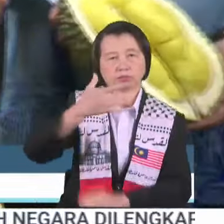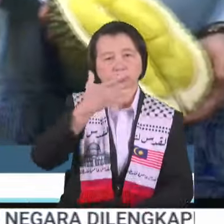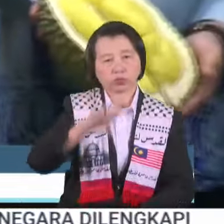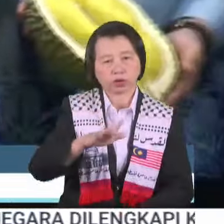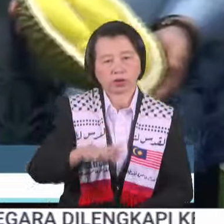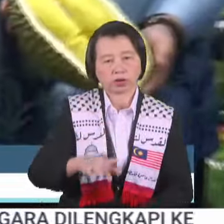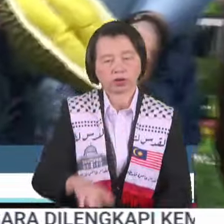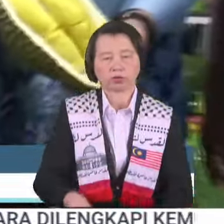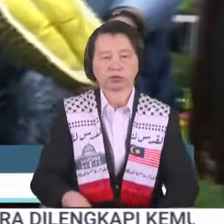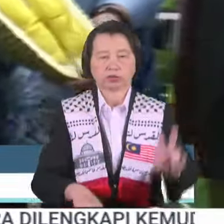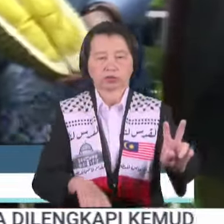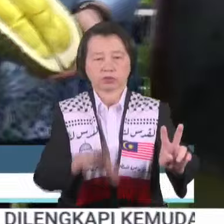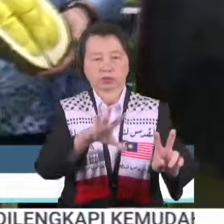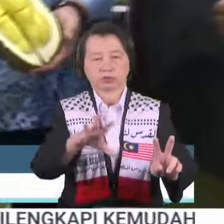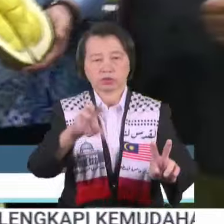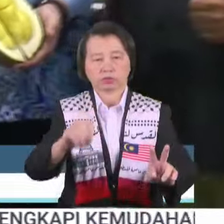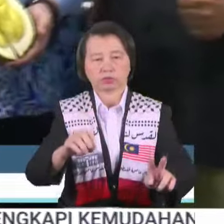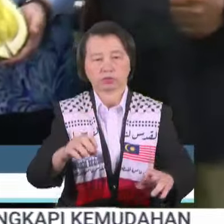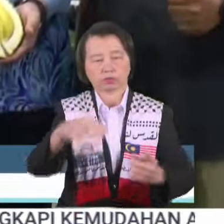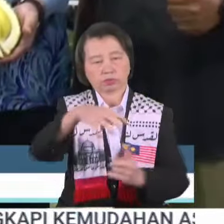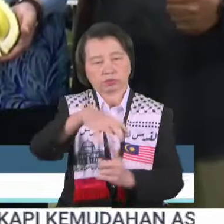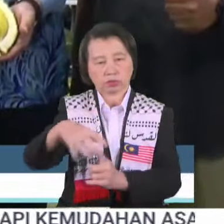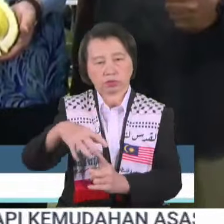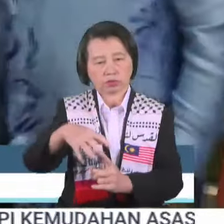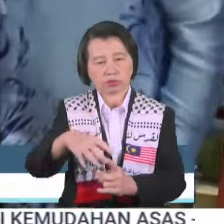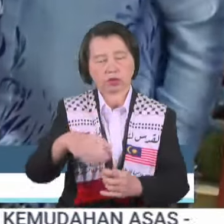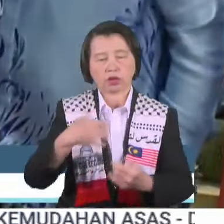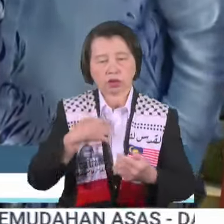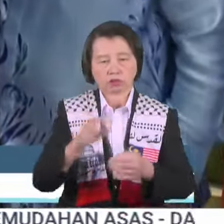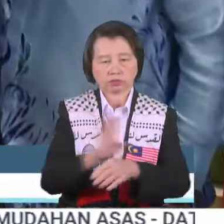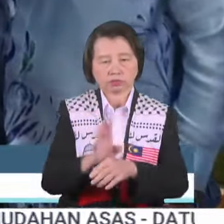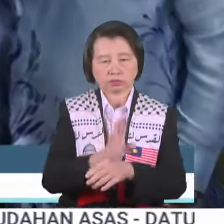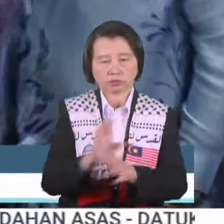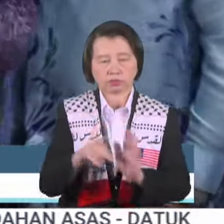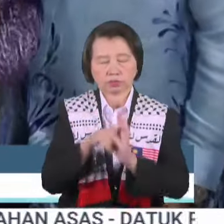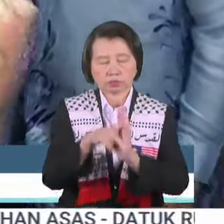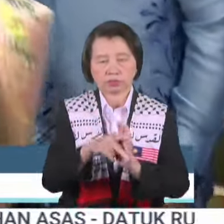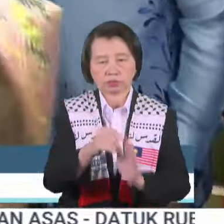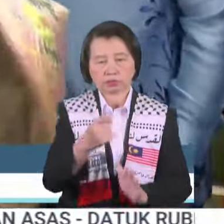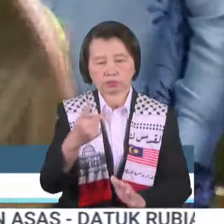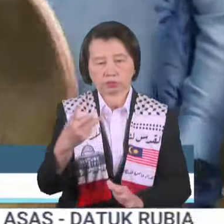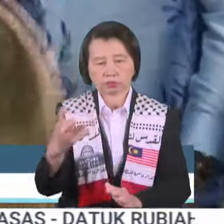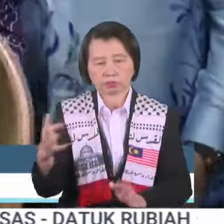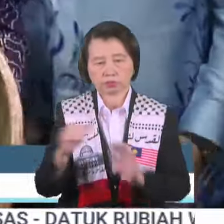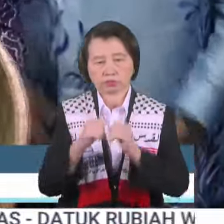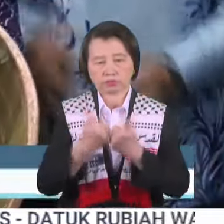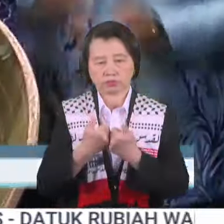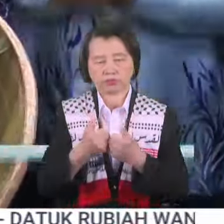Sebanyak 250 reruai tersedia merangkumi reruai usahawan dan pameran beberapa agensi.